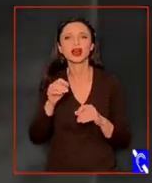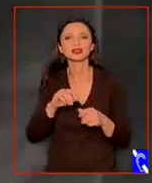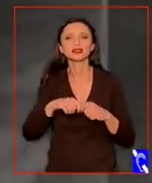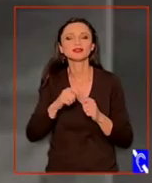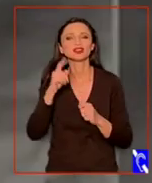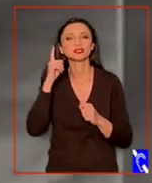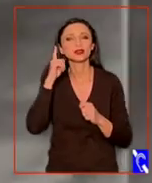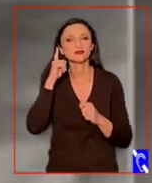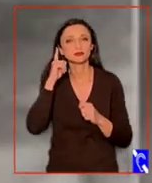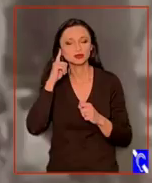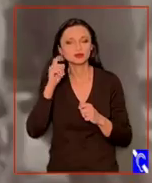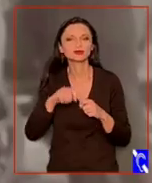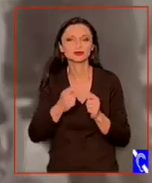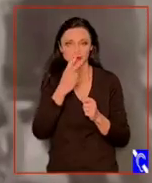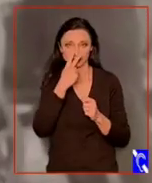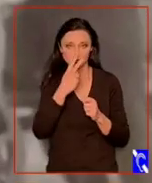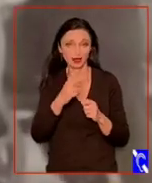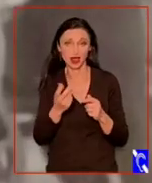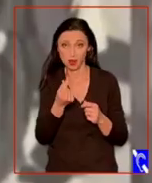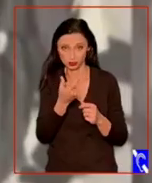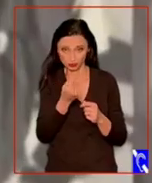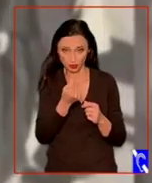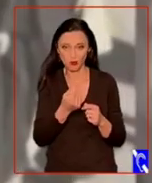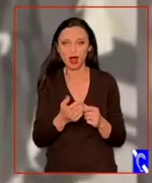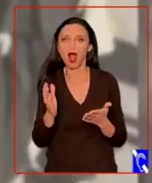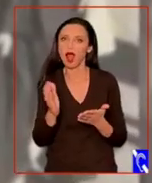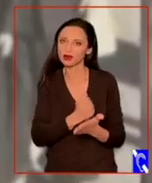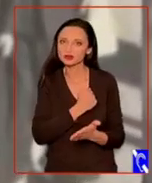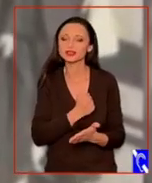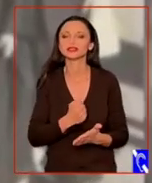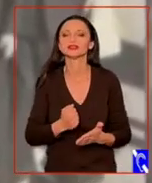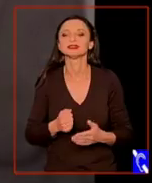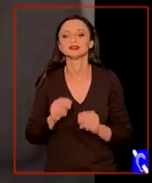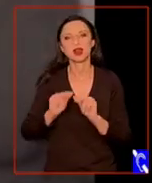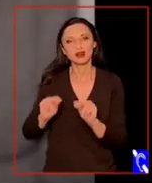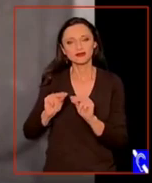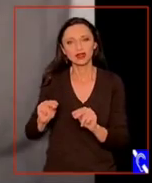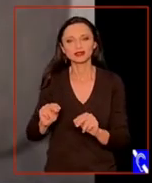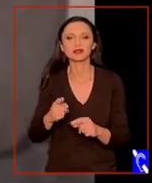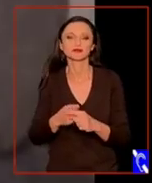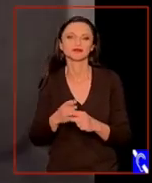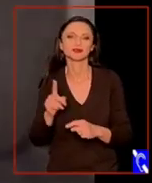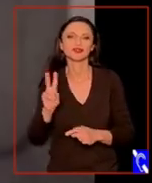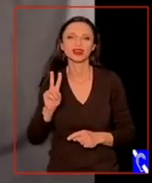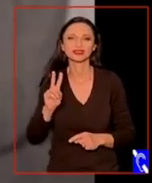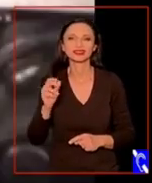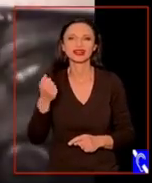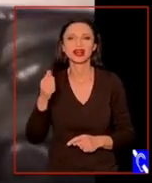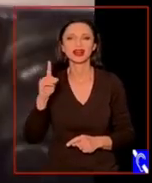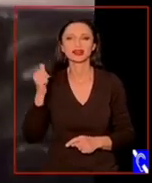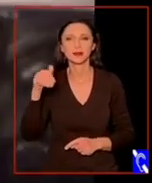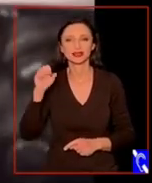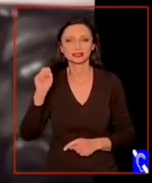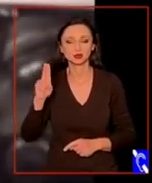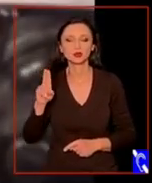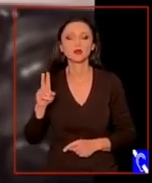de vedere, a reușit practic imposibilul. Vasile Adamescu, prin voința sa impresionantă, prin